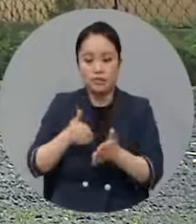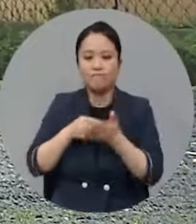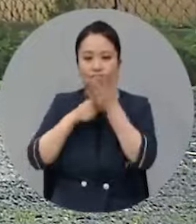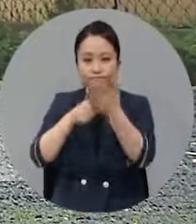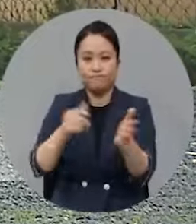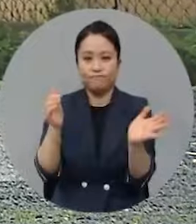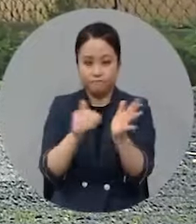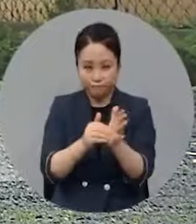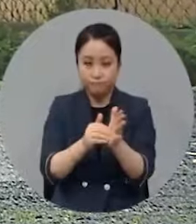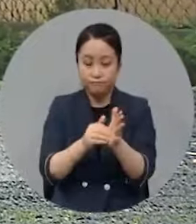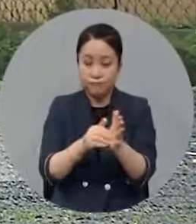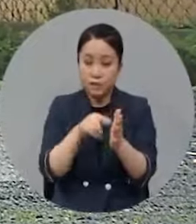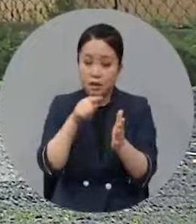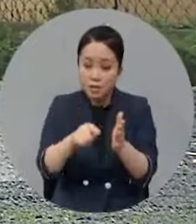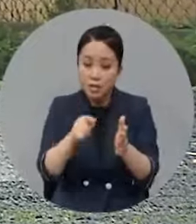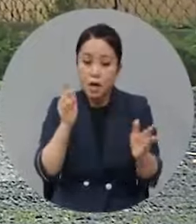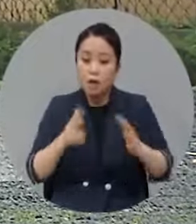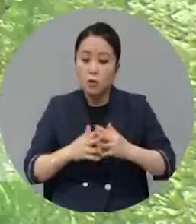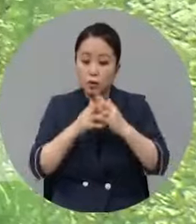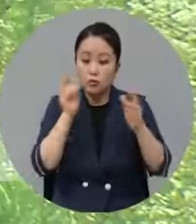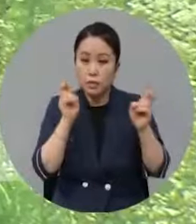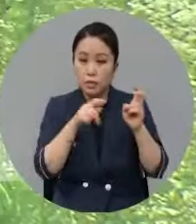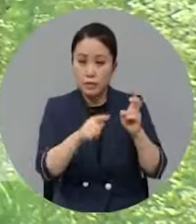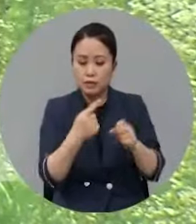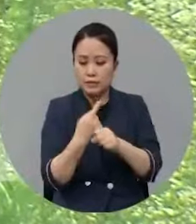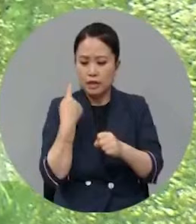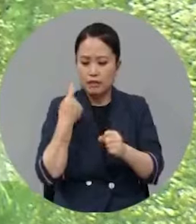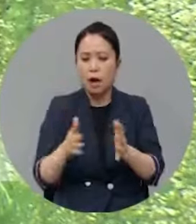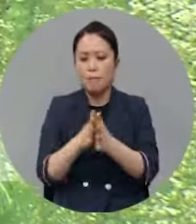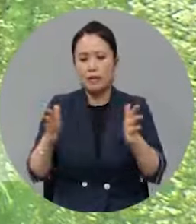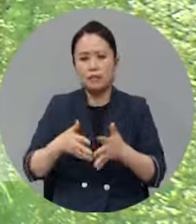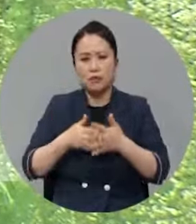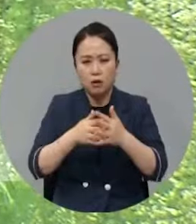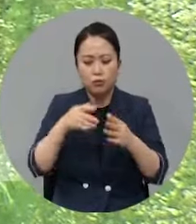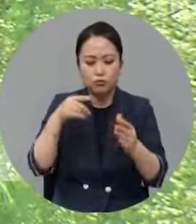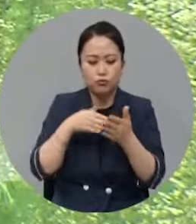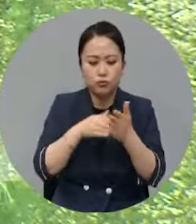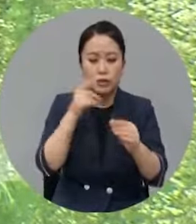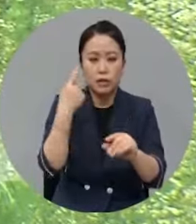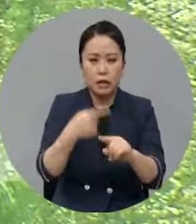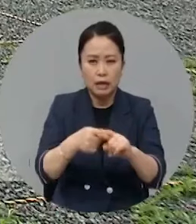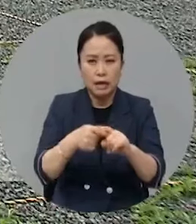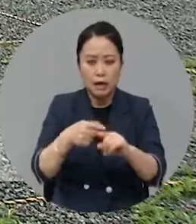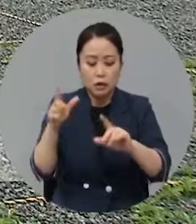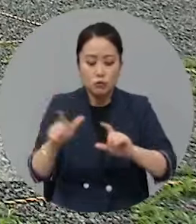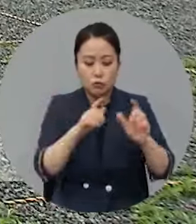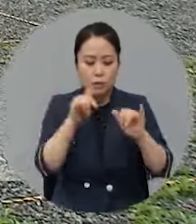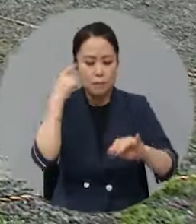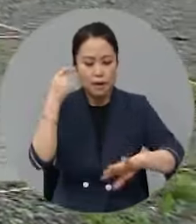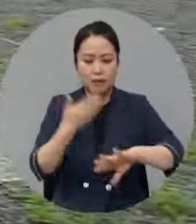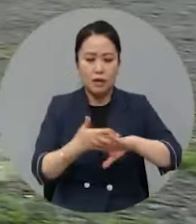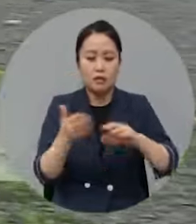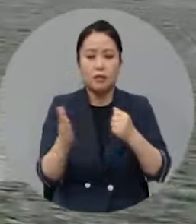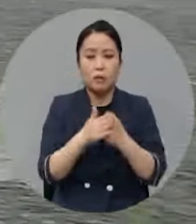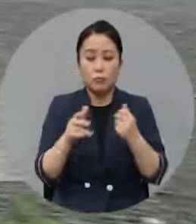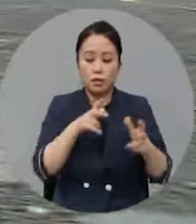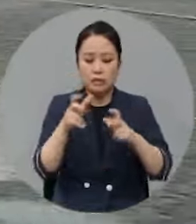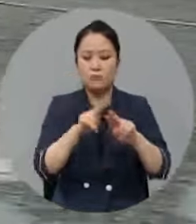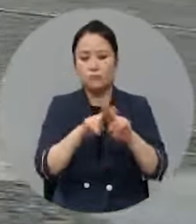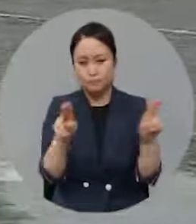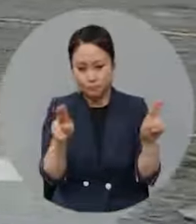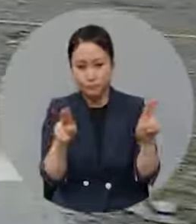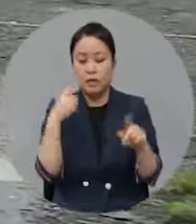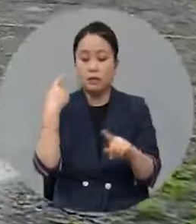지난해 아파트 건립을 추진하다 주민 반대에 특혜 논란까지 일자 사업을 접었다가 이후 1년 만에 고급 실버타운을